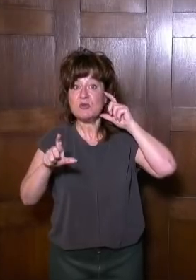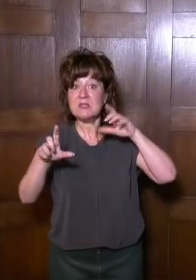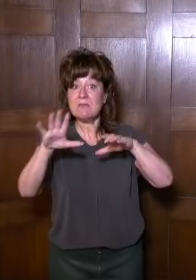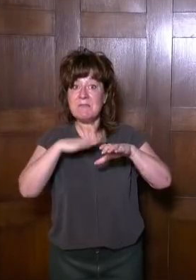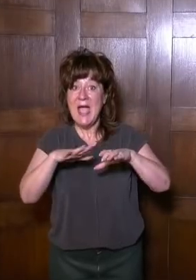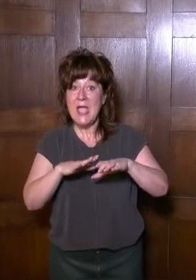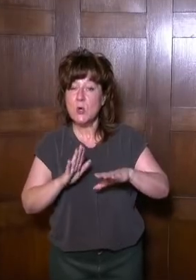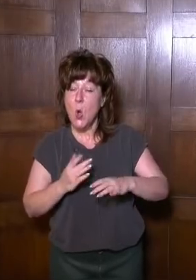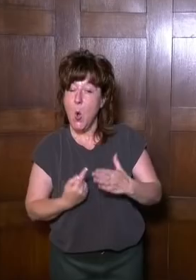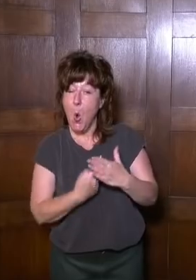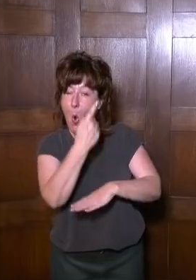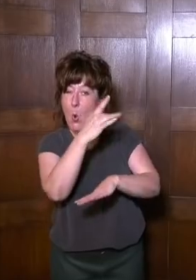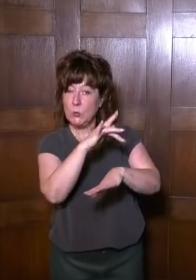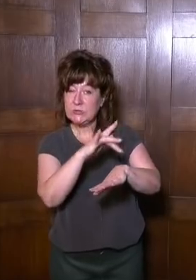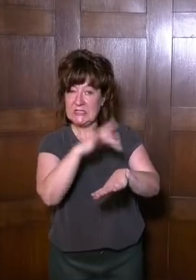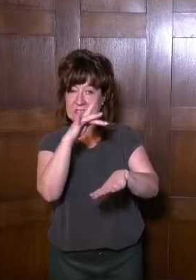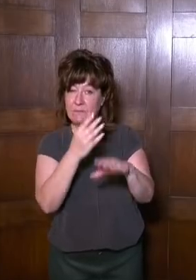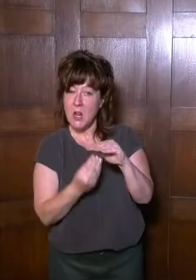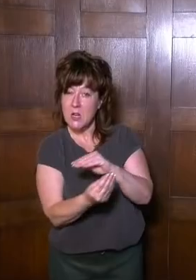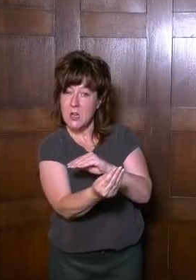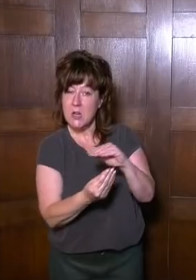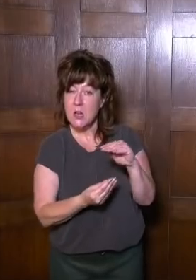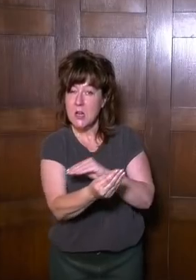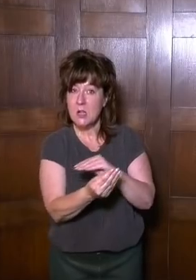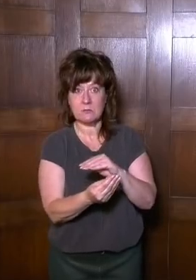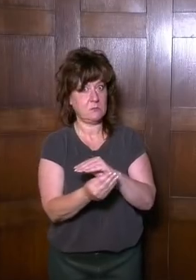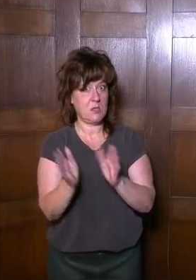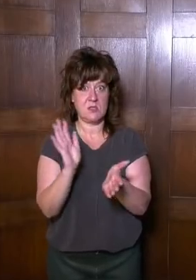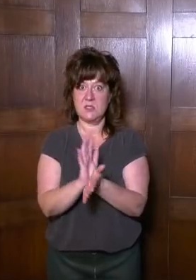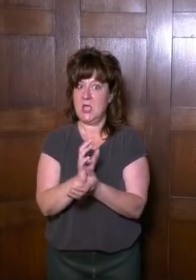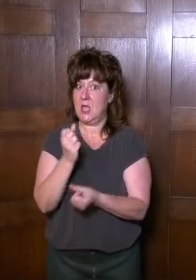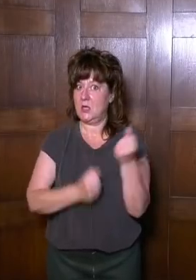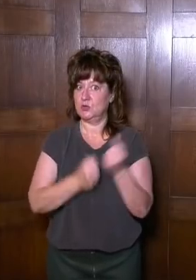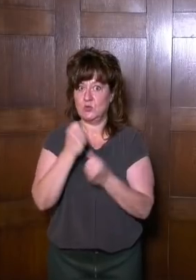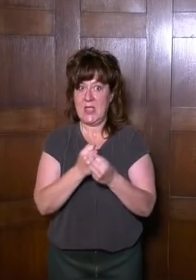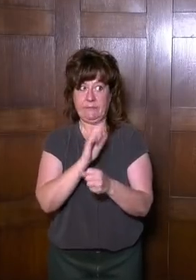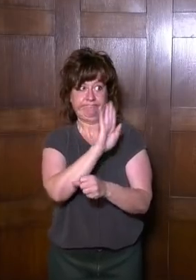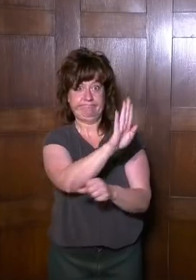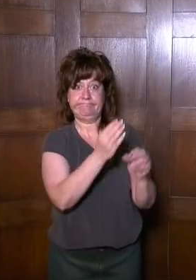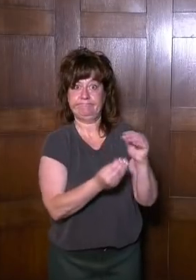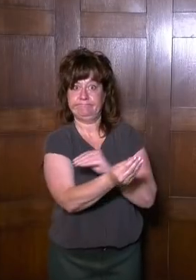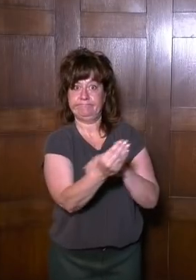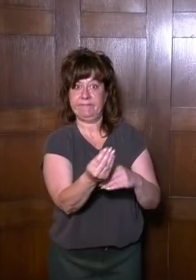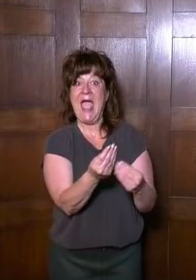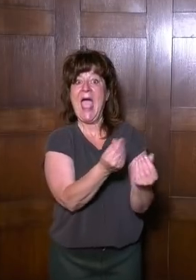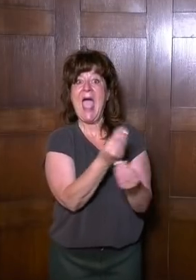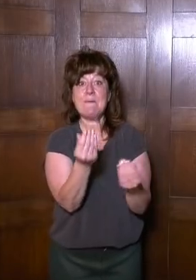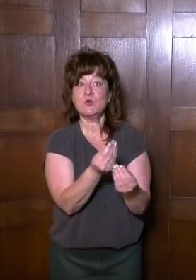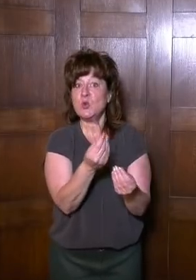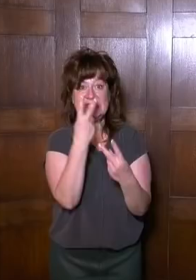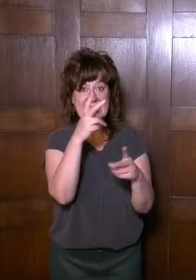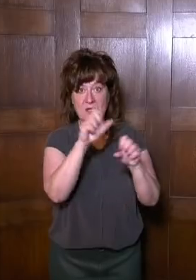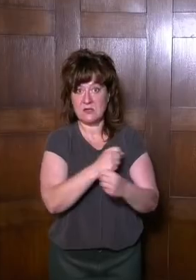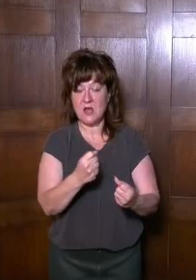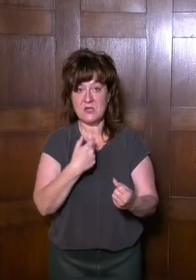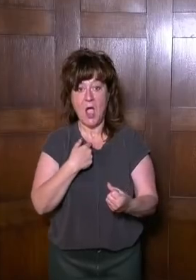auch hochpersönlichen Bereich unheimlich schwer, weil Sie die Emotionen schlechter erkennen können. Sie selber werden auch schlechter erkannt.